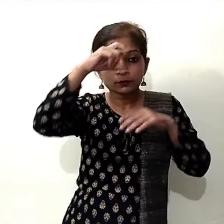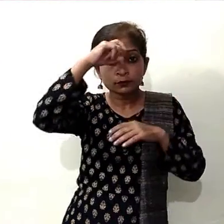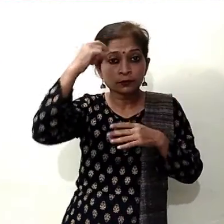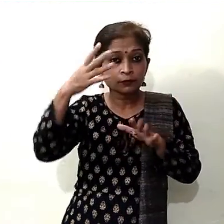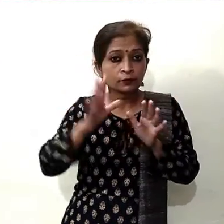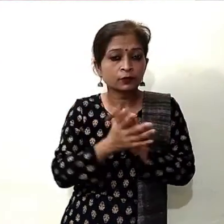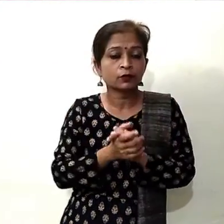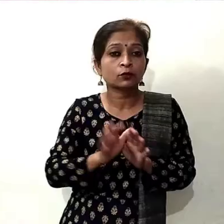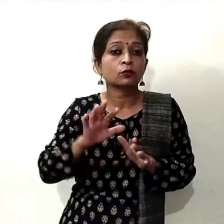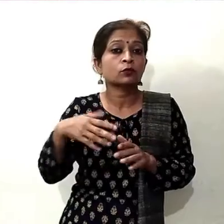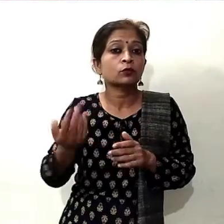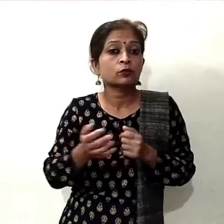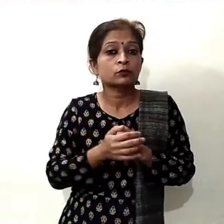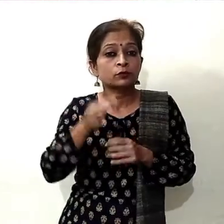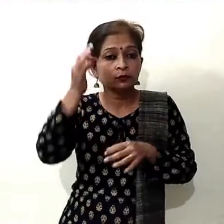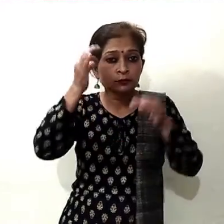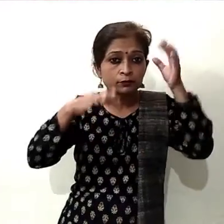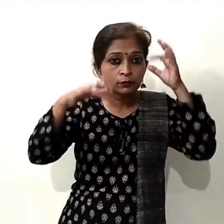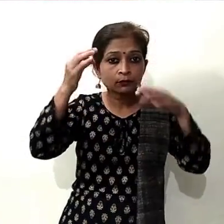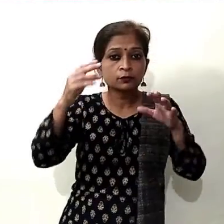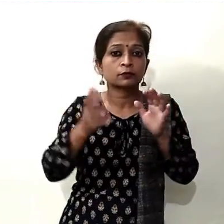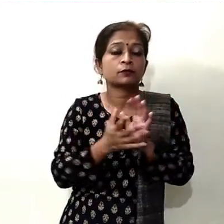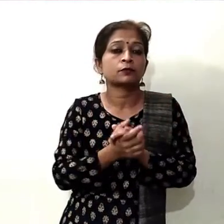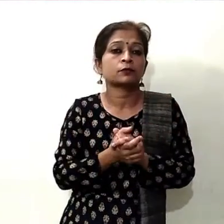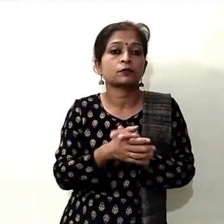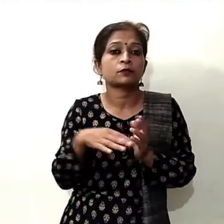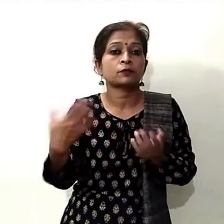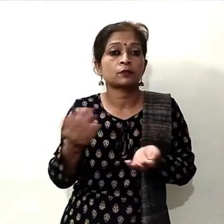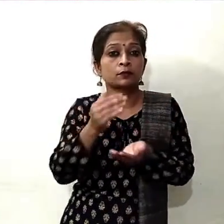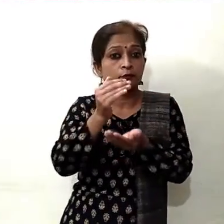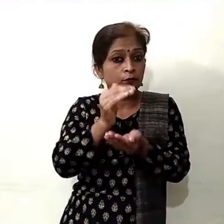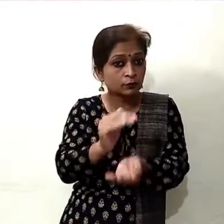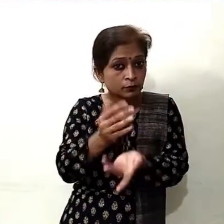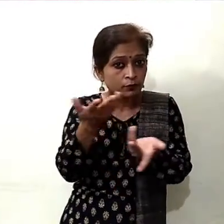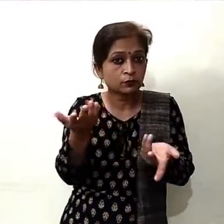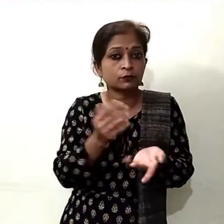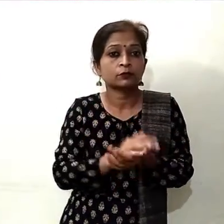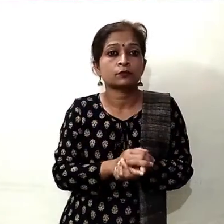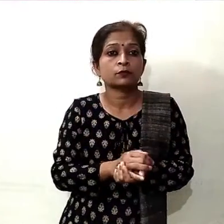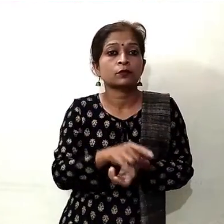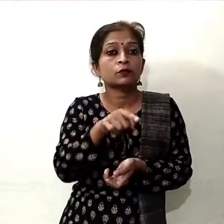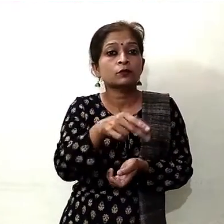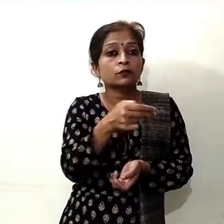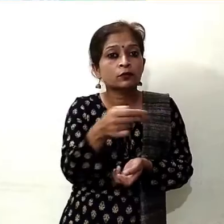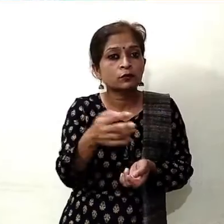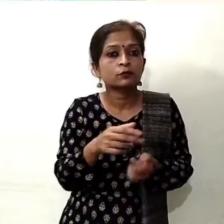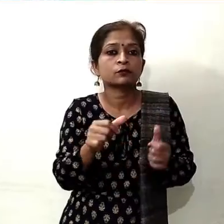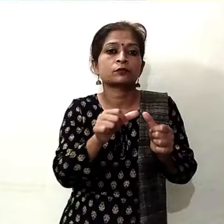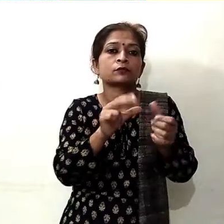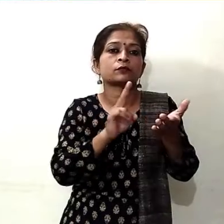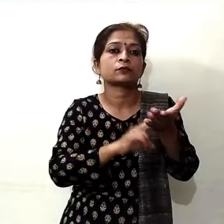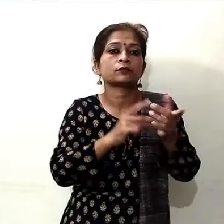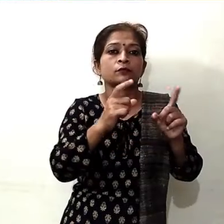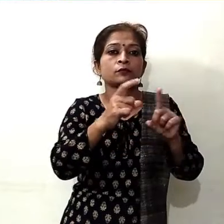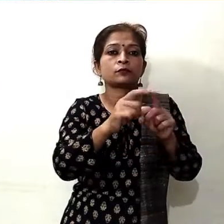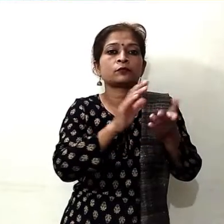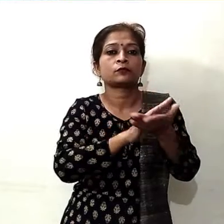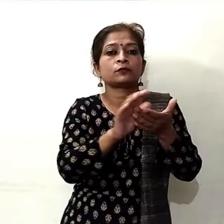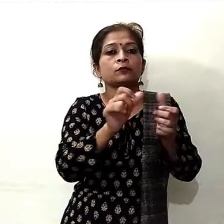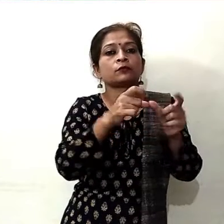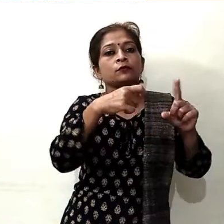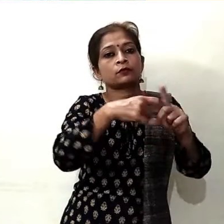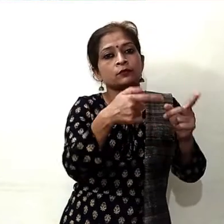हैं कि उन बूंदों से एक बालक पैदा हुआ, नाम रखा गया अंधक,